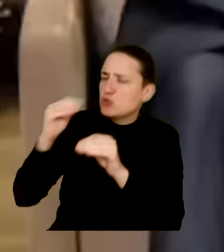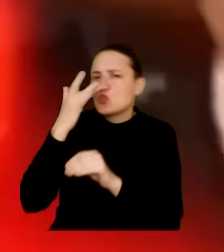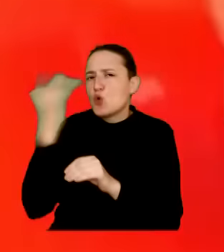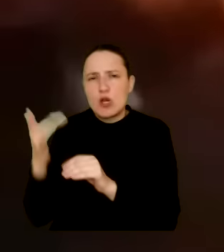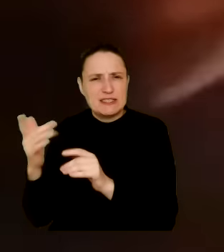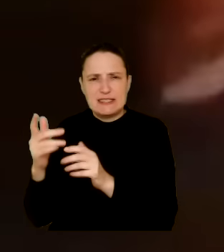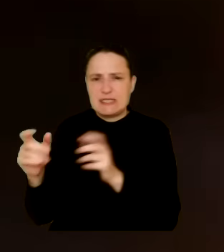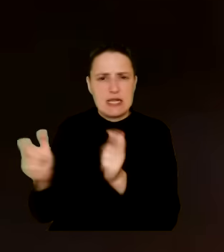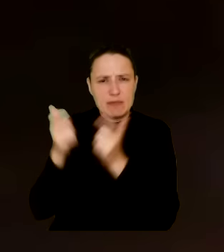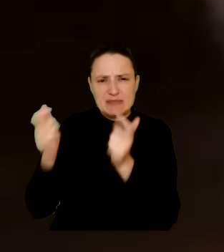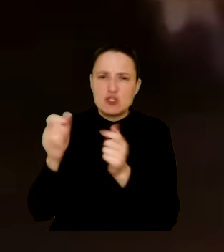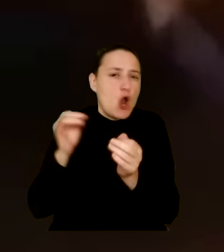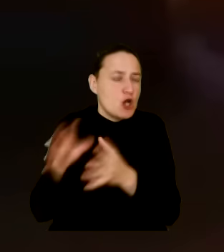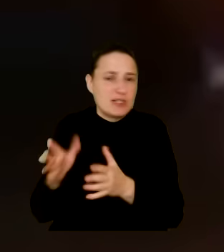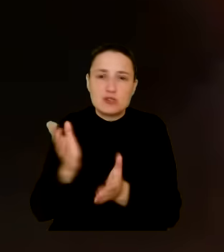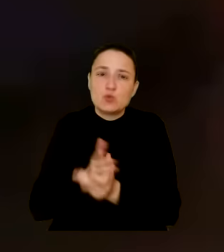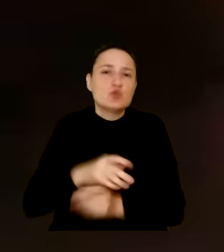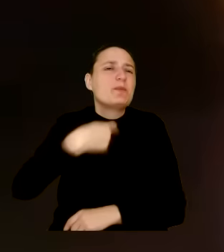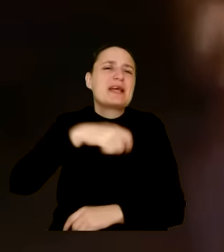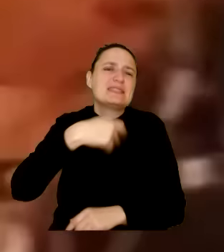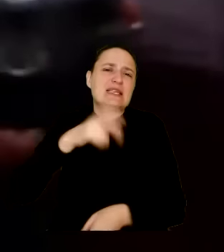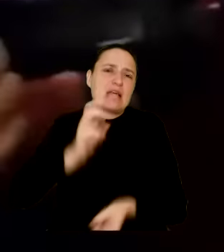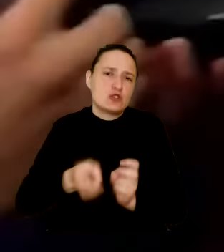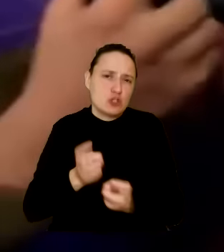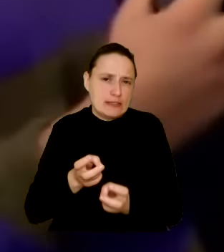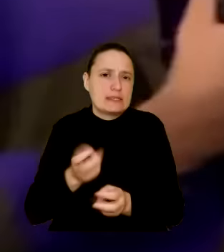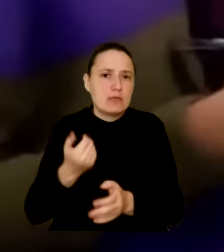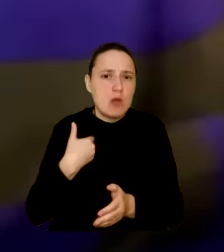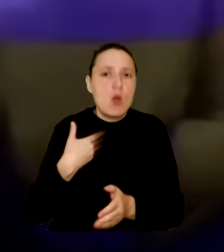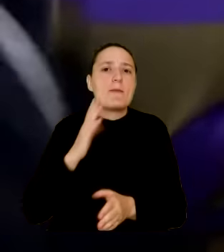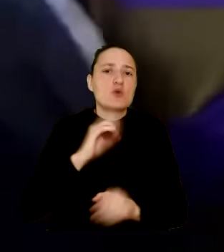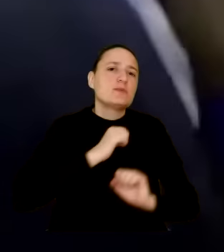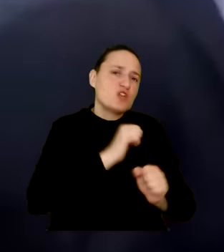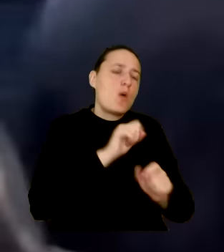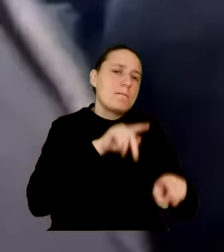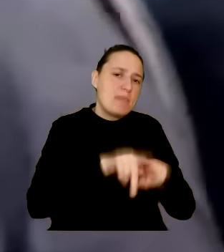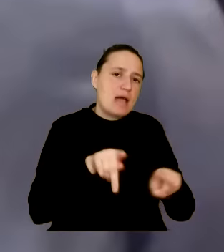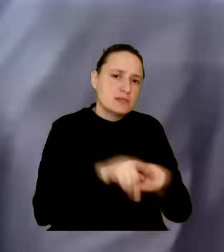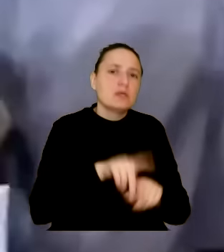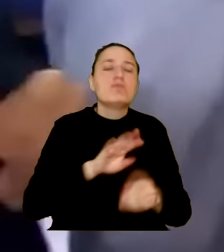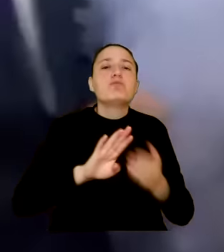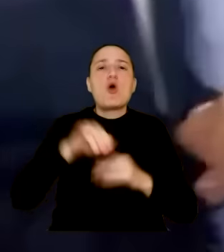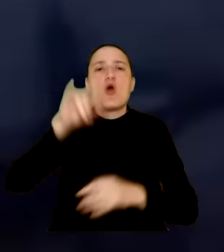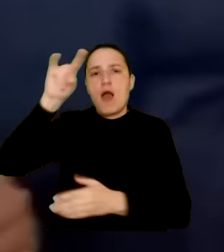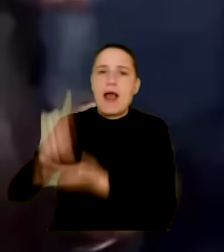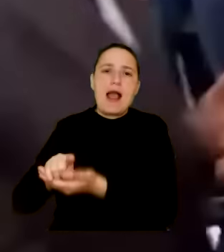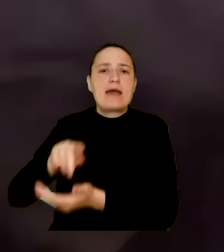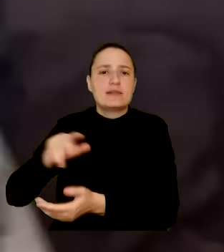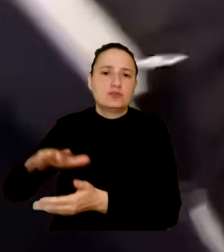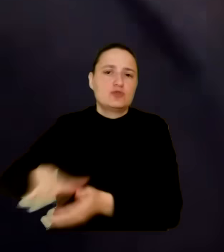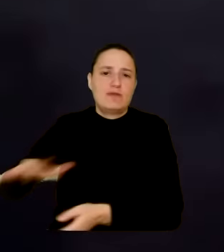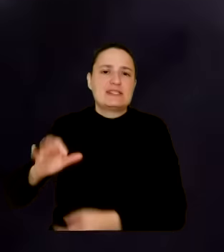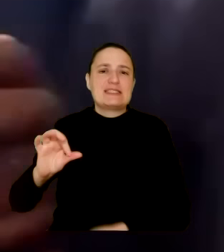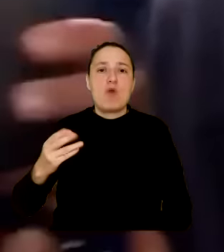myśli od czasów pana prezydenta Lecha Kaczyńskiego, a potem działania jego brata po katastrofie smoleńskiej, prezesa Jarosława Kaczyńskiego,